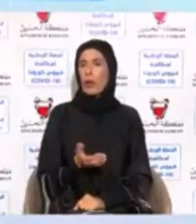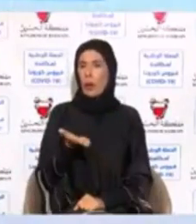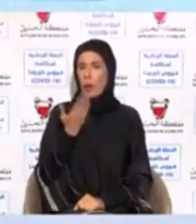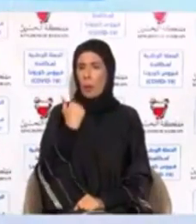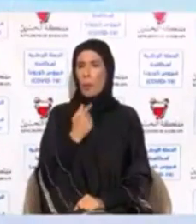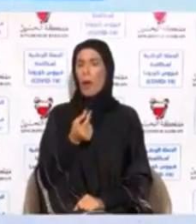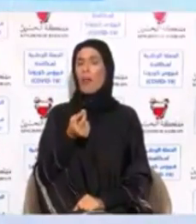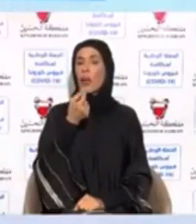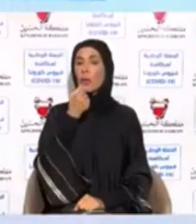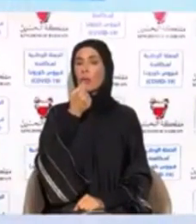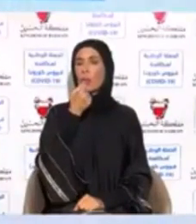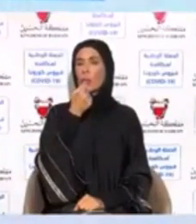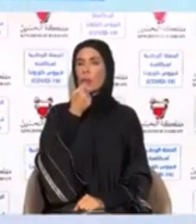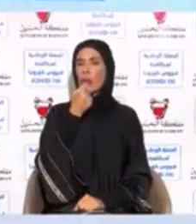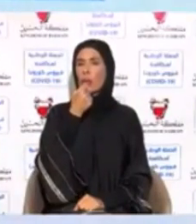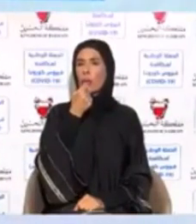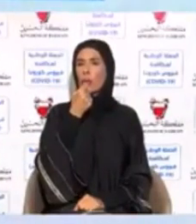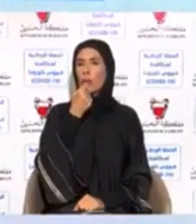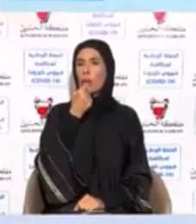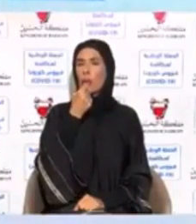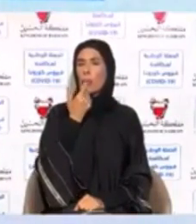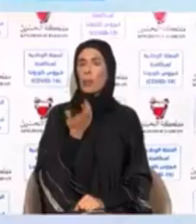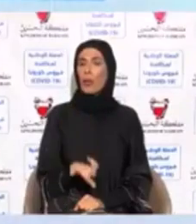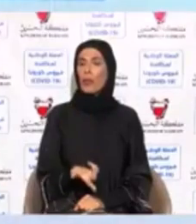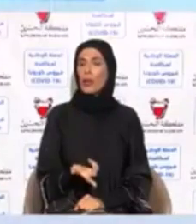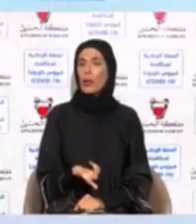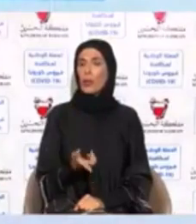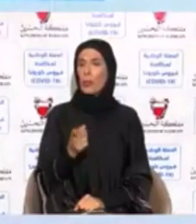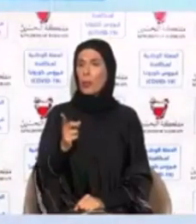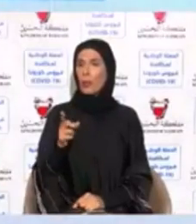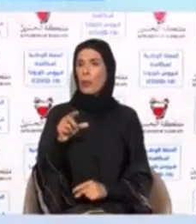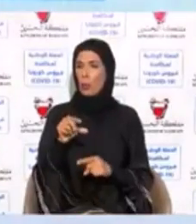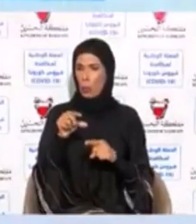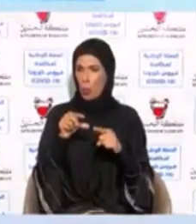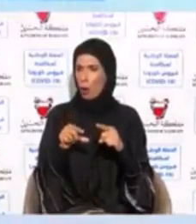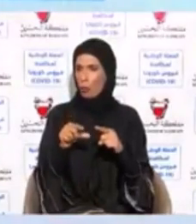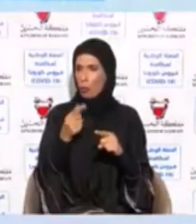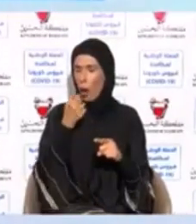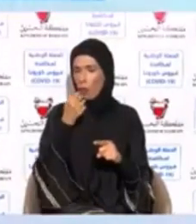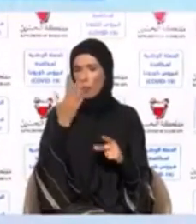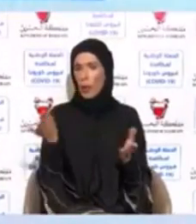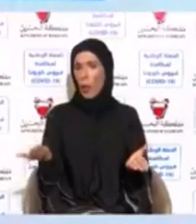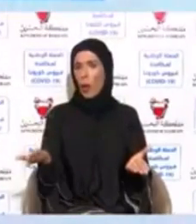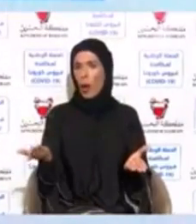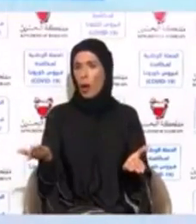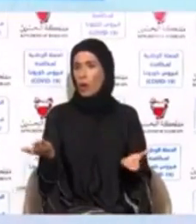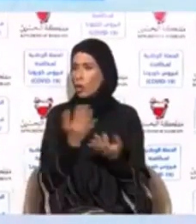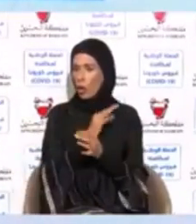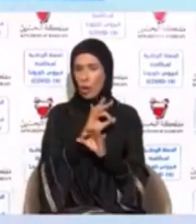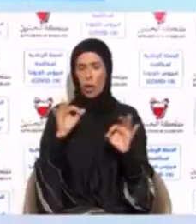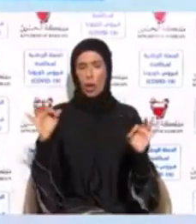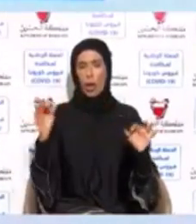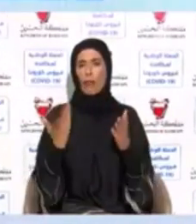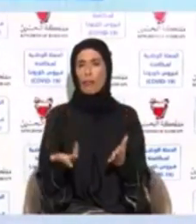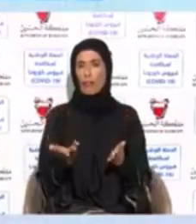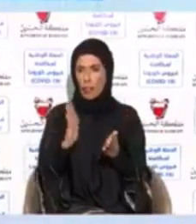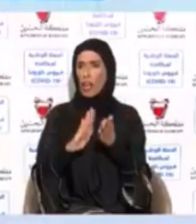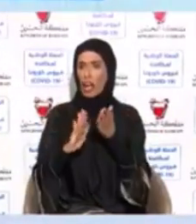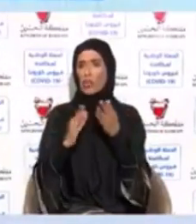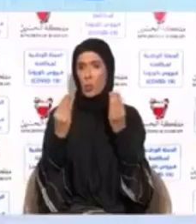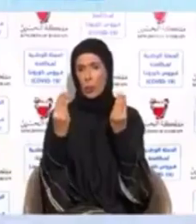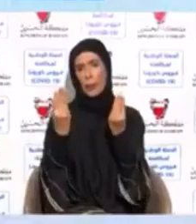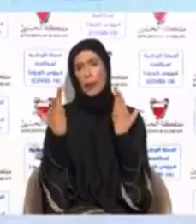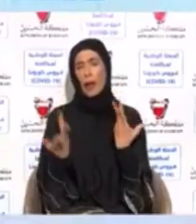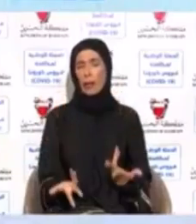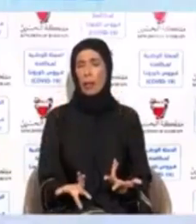دواء، حتى الدواء نفسه ما في دواء معدوم أو 100% معدوم من أي عوارض جانبية. لكن أنا دائما السؤال أسأل